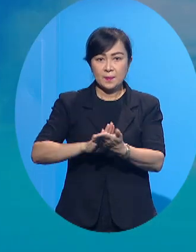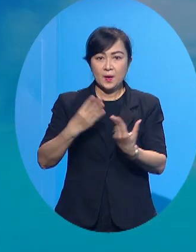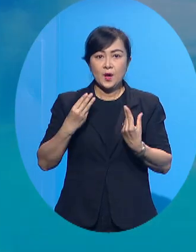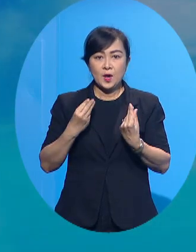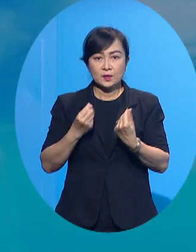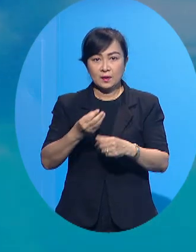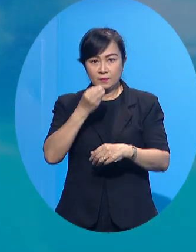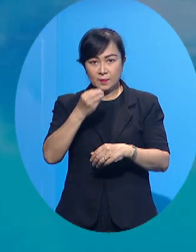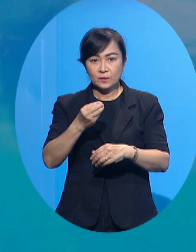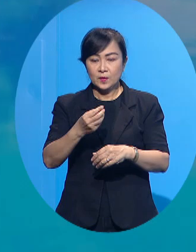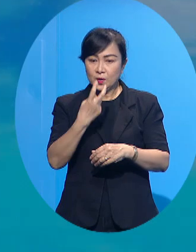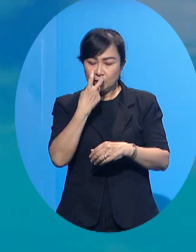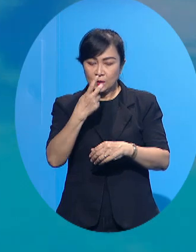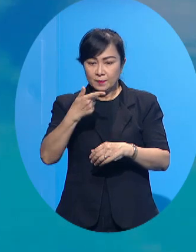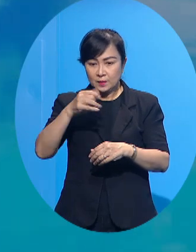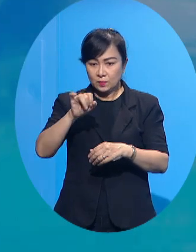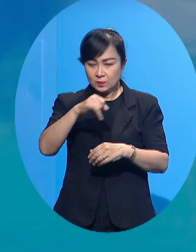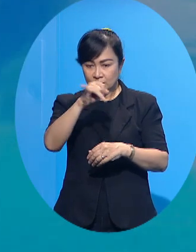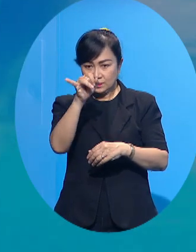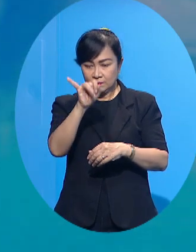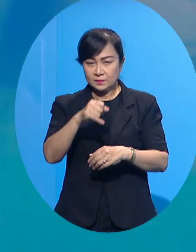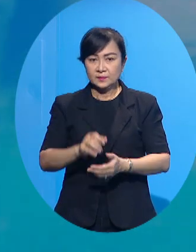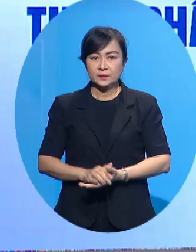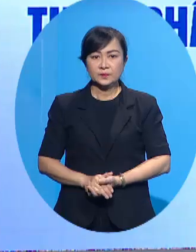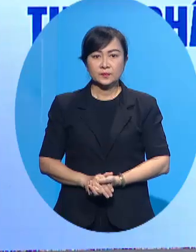phẩm, đảm bảo an toàn thực phẩm và truy xuất nguồn gốc.